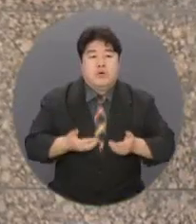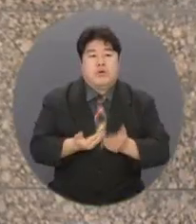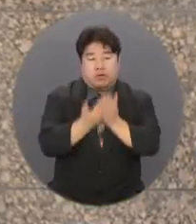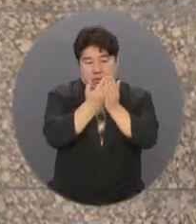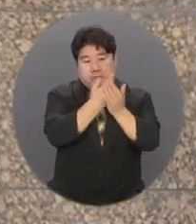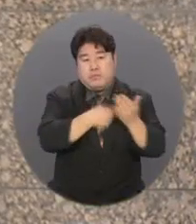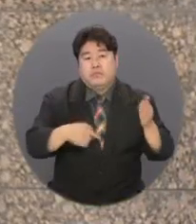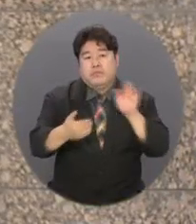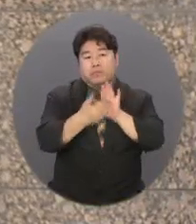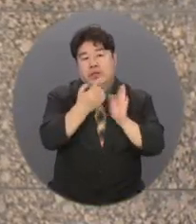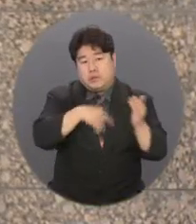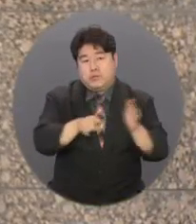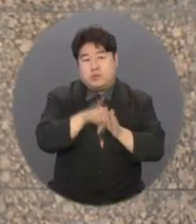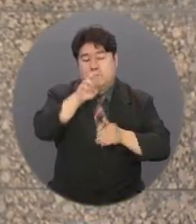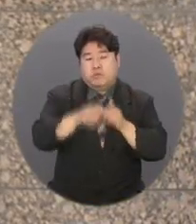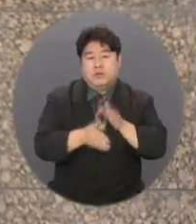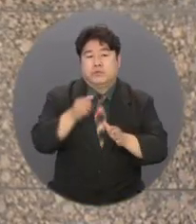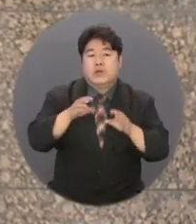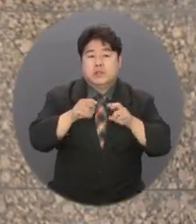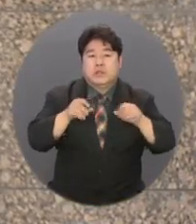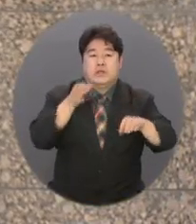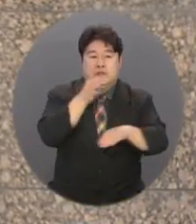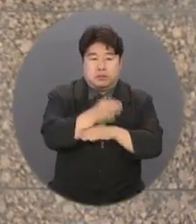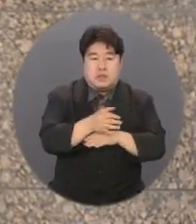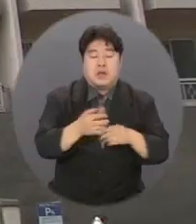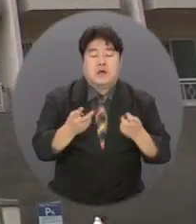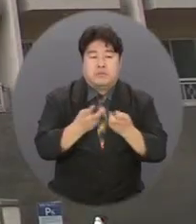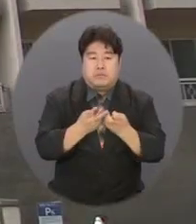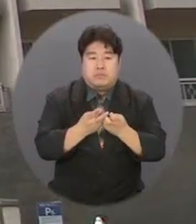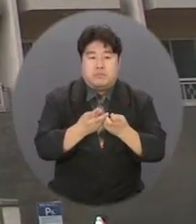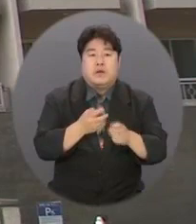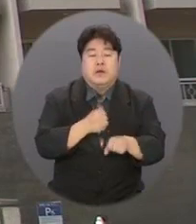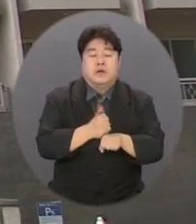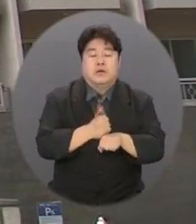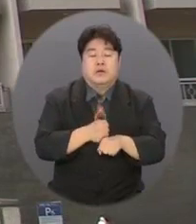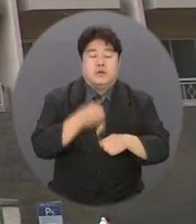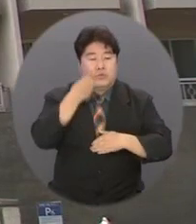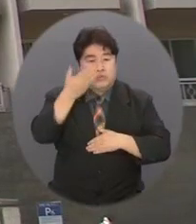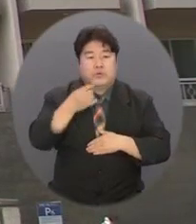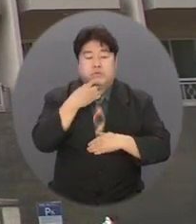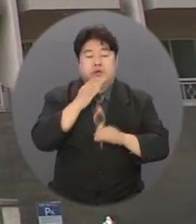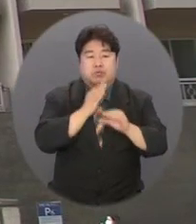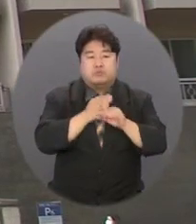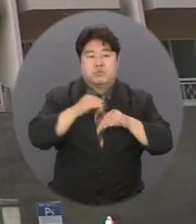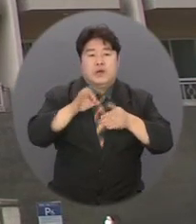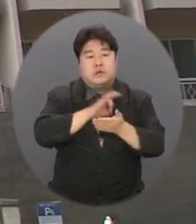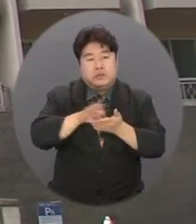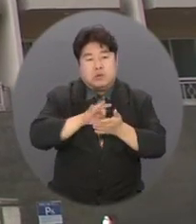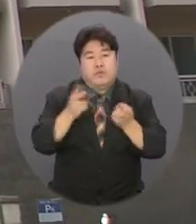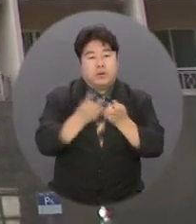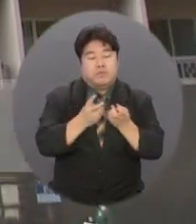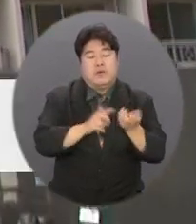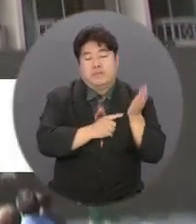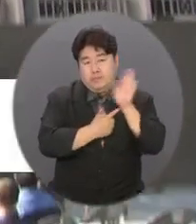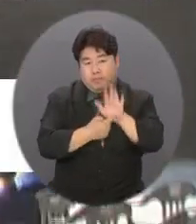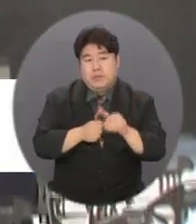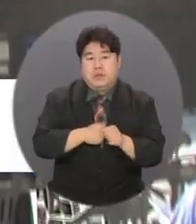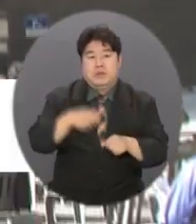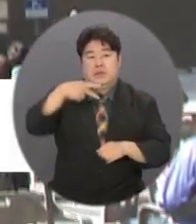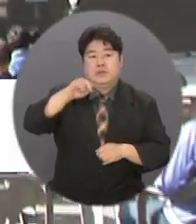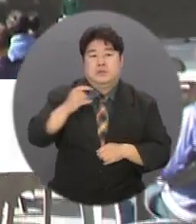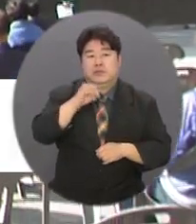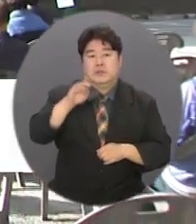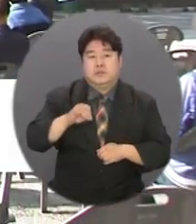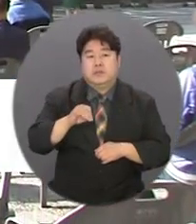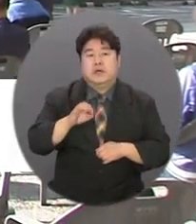경주시가 부지를 4 드리겠다 는 방침을 정한 지 9개월 만에 중간 활용 방안이 발표됐습니다 신양 파크 호텔